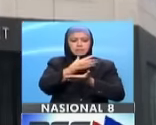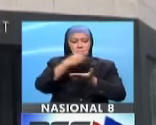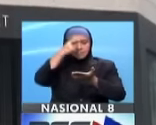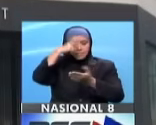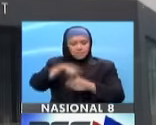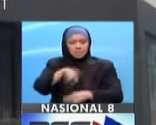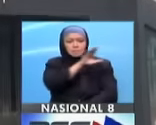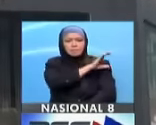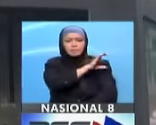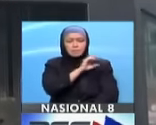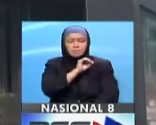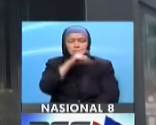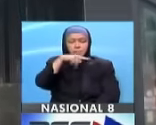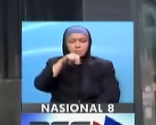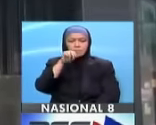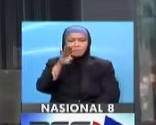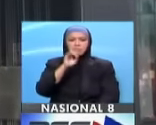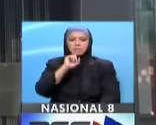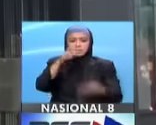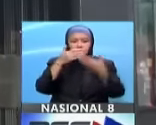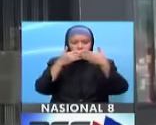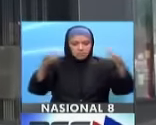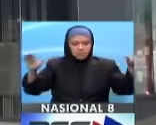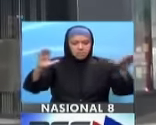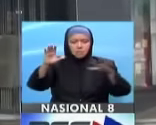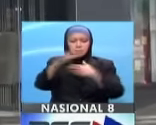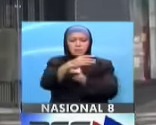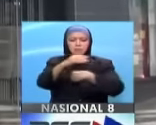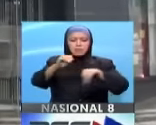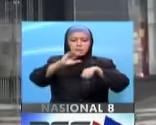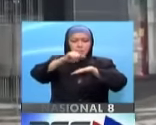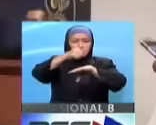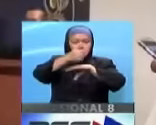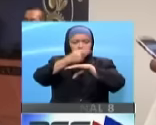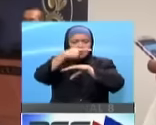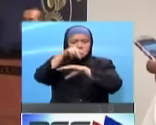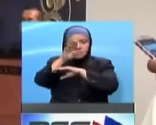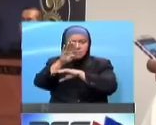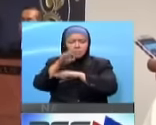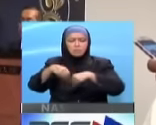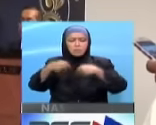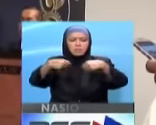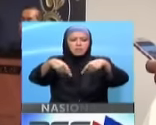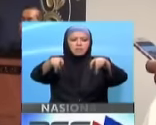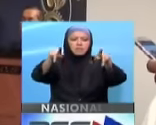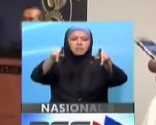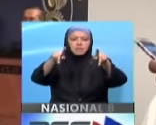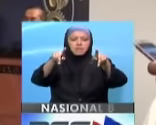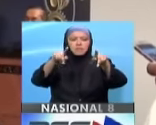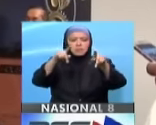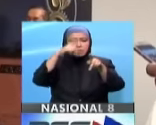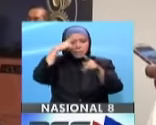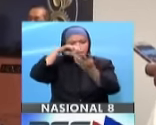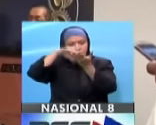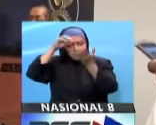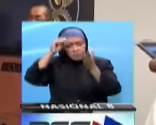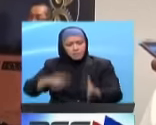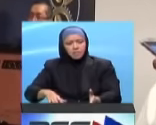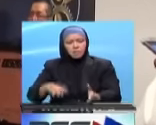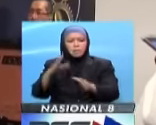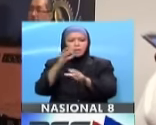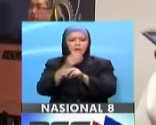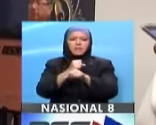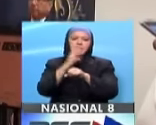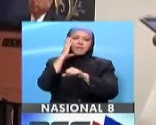PNB, pembukaan Ibu Pejabat PNB di London memberi peluang kepada para pelajar tajaan PNB untuk mendapat pengalaman kerja